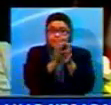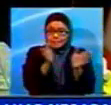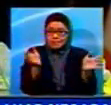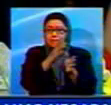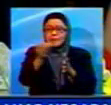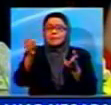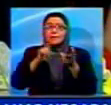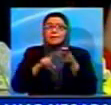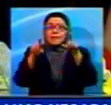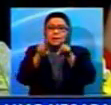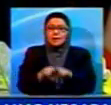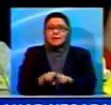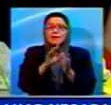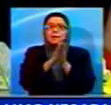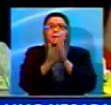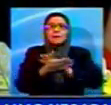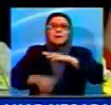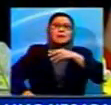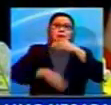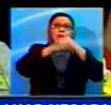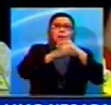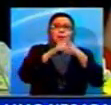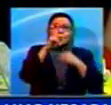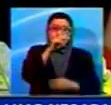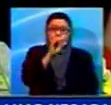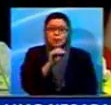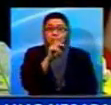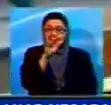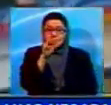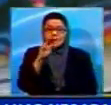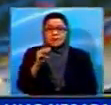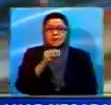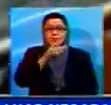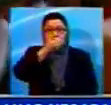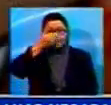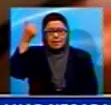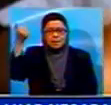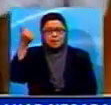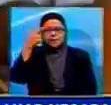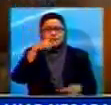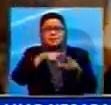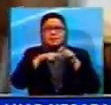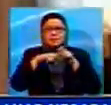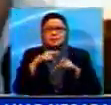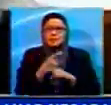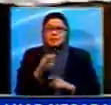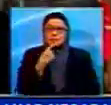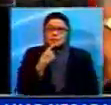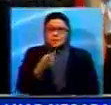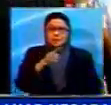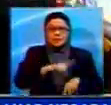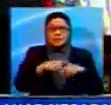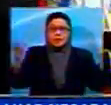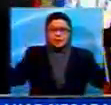menjadi gala kurikulum yang pastinya lebih menarik lagi Tan Sri muhyidin berucap pada penutupan gala